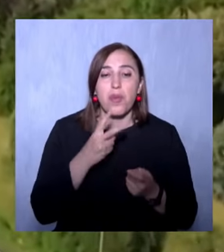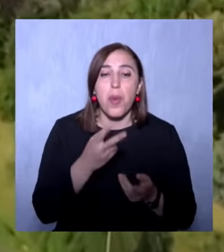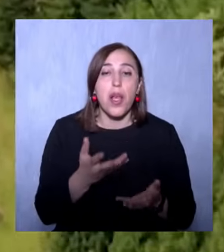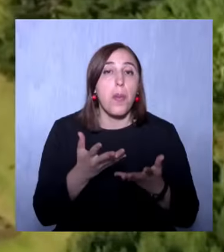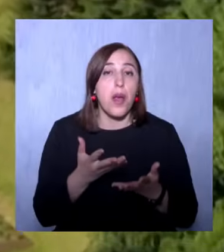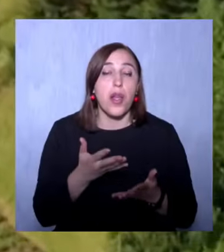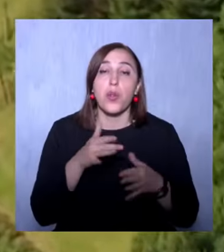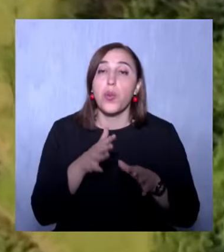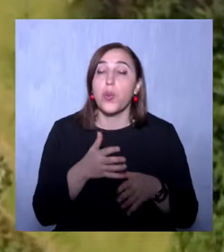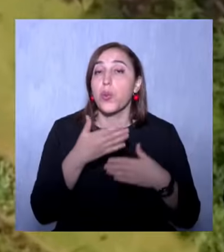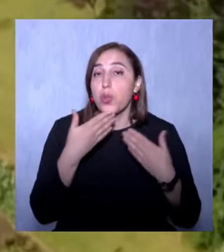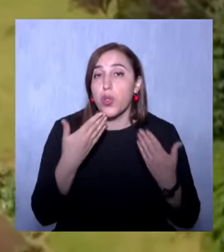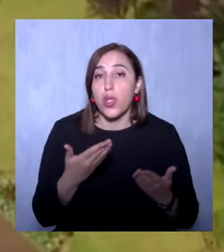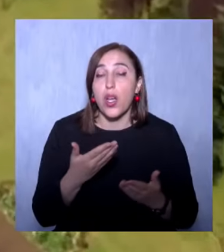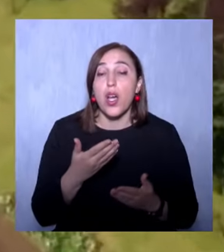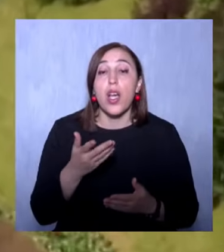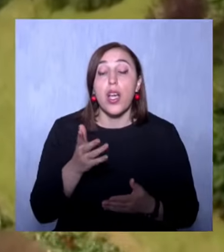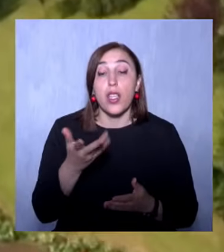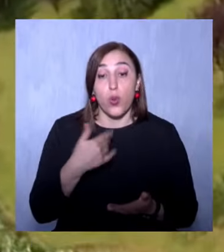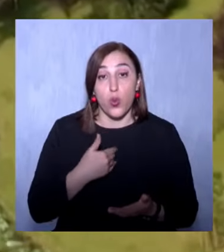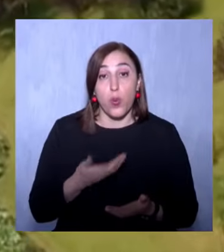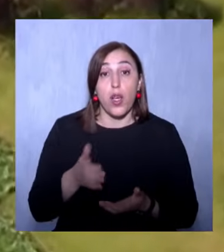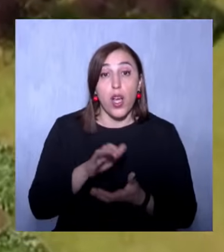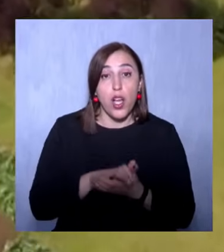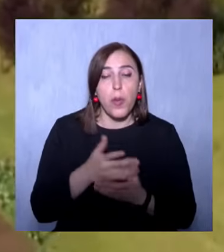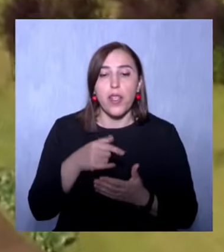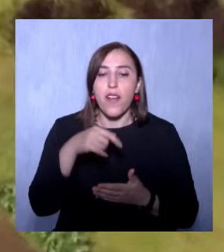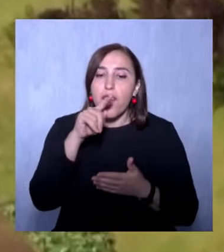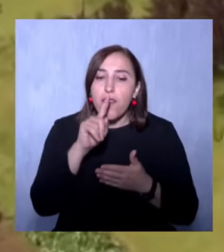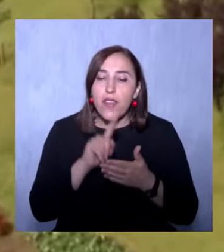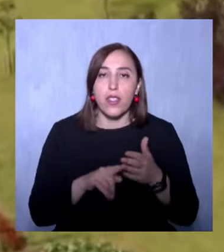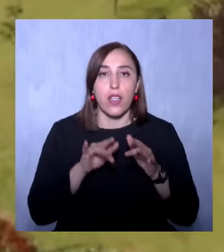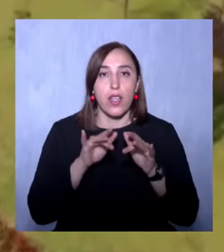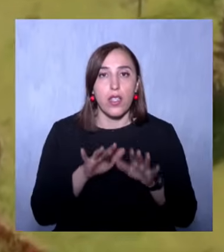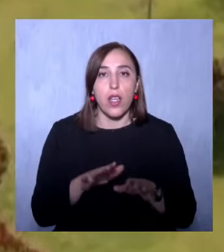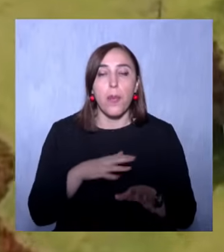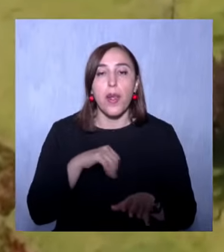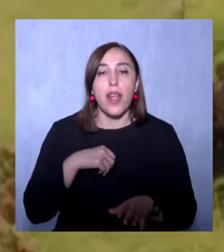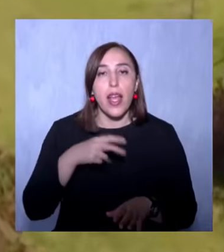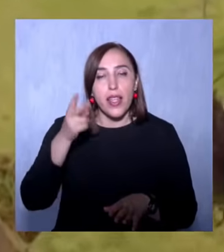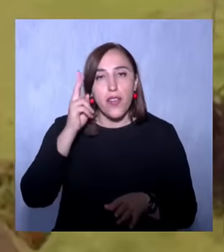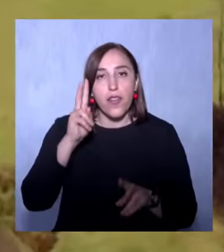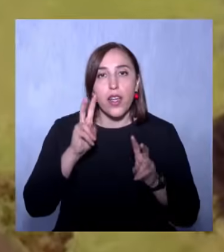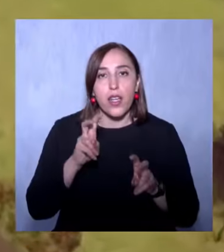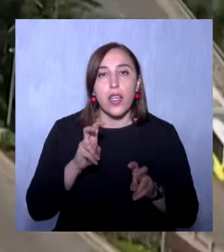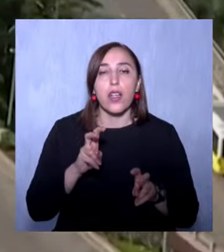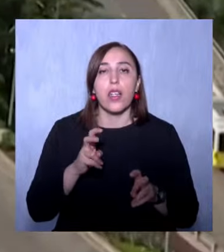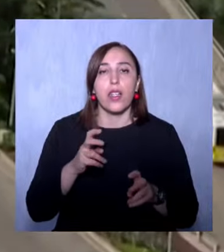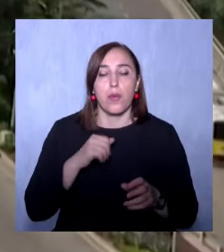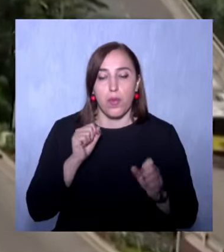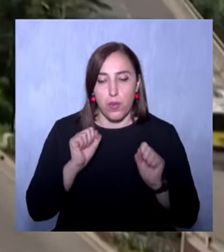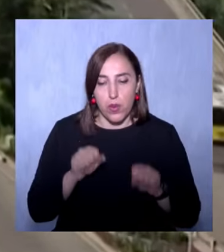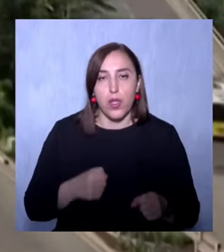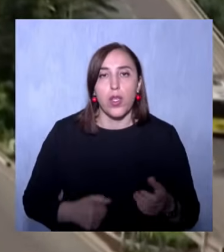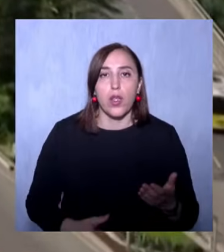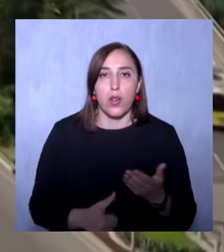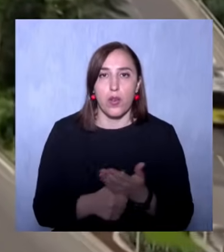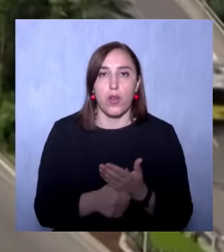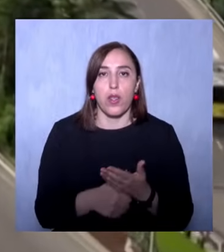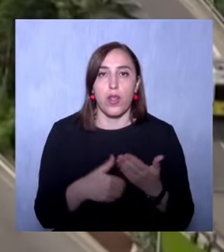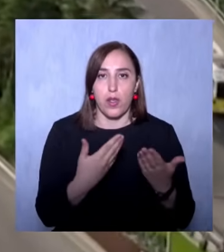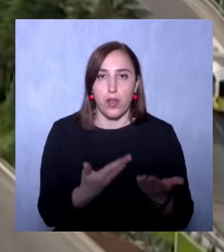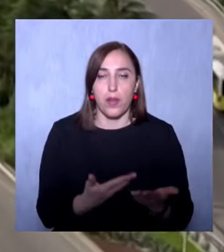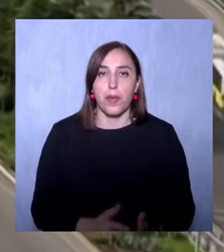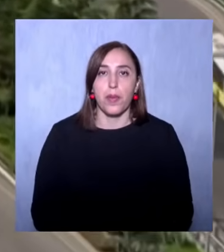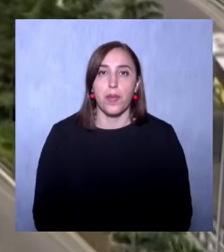պետք է վստահություն զգան հաշտեցման ջանքերի ուղղությամբ եւ մեր դիվանագիտական ջանքերը մենք պատրաստ ենք ուղղել դրան։